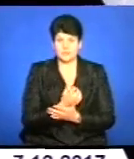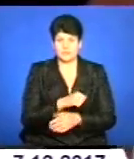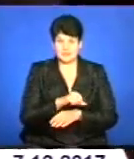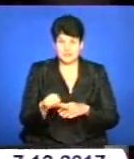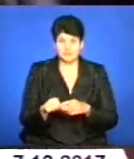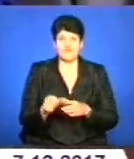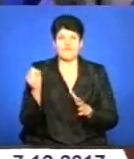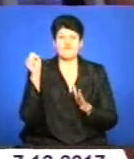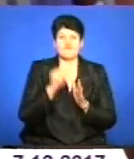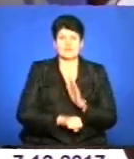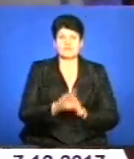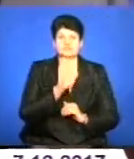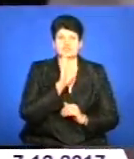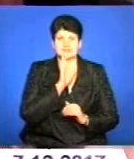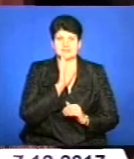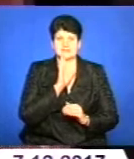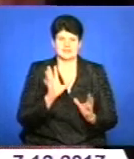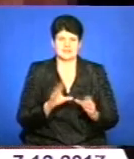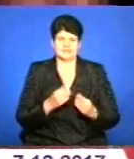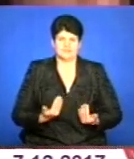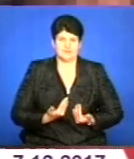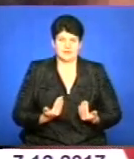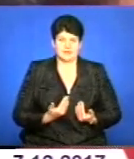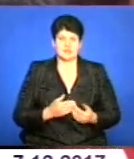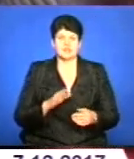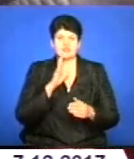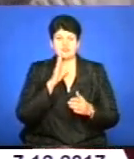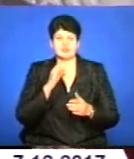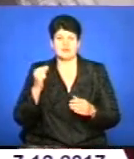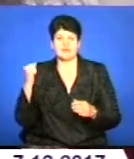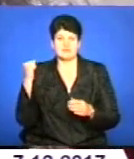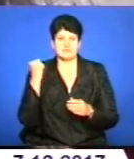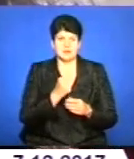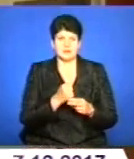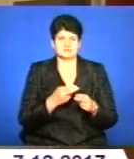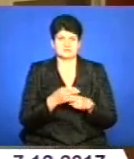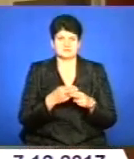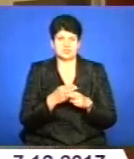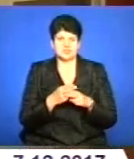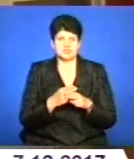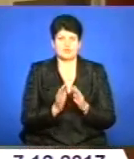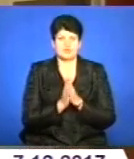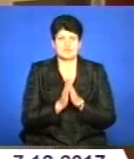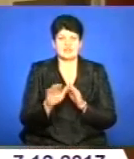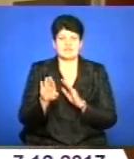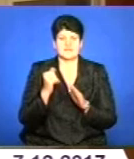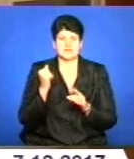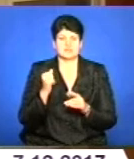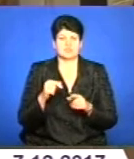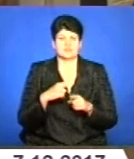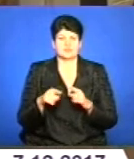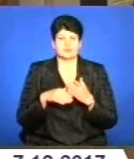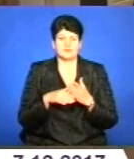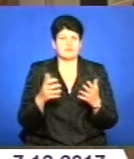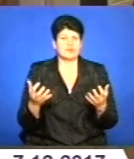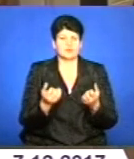час сварки жінка встромила у нього кухонного ножа і сама ж про це розповіла родичам потерпілого і попросила викликати швидку.